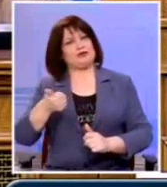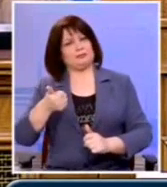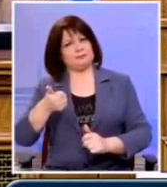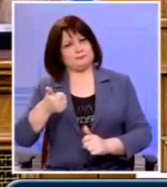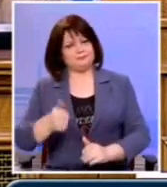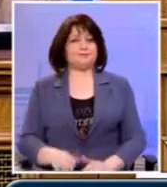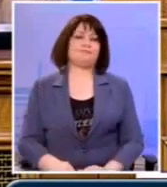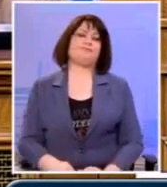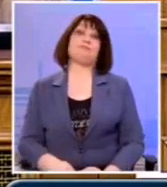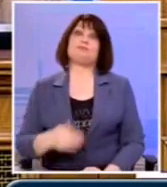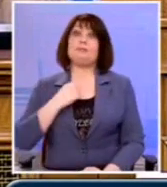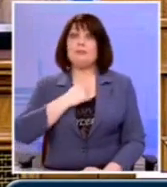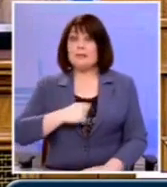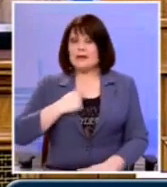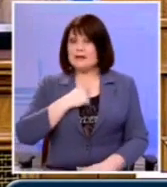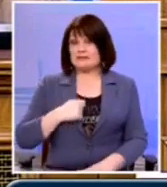Δυστυχώς,